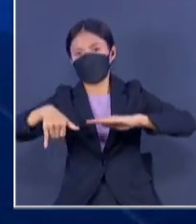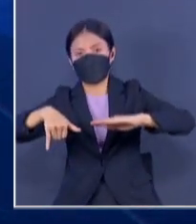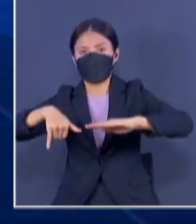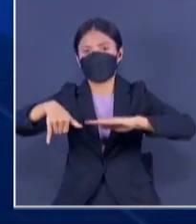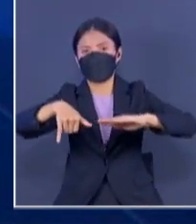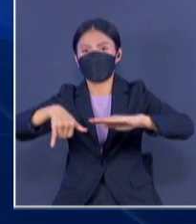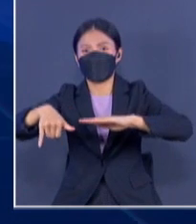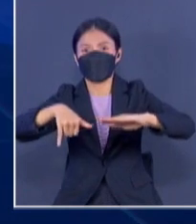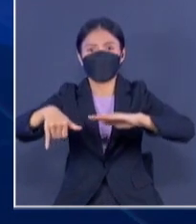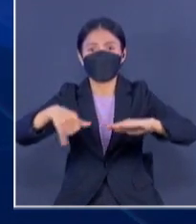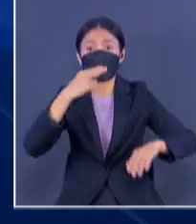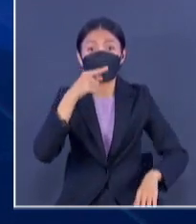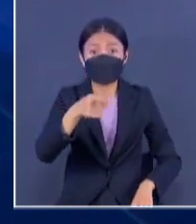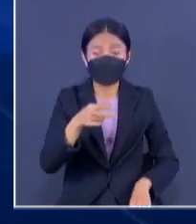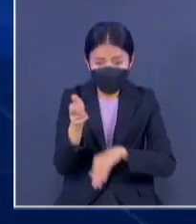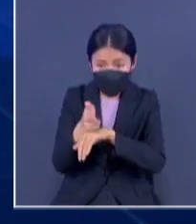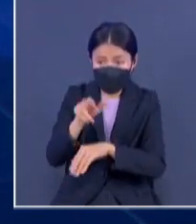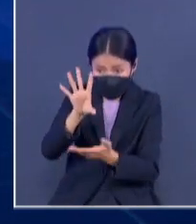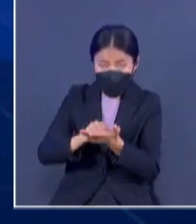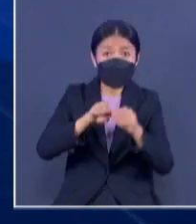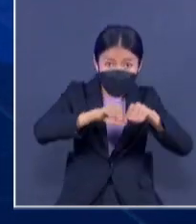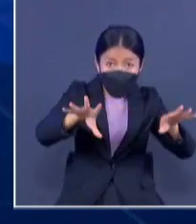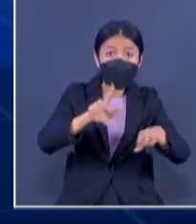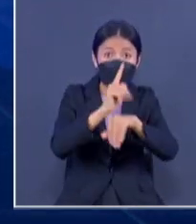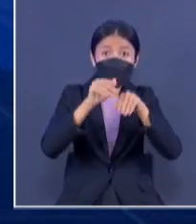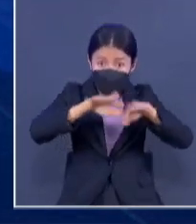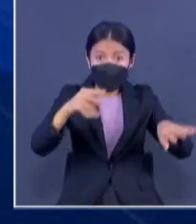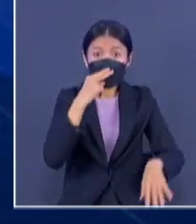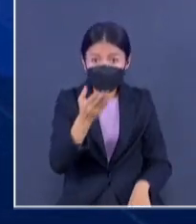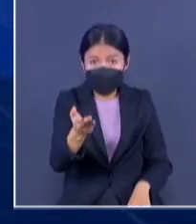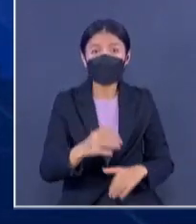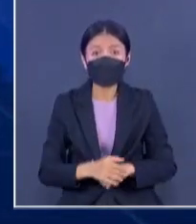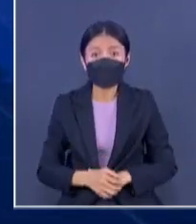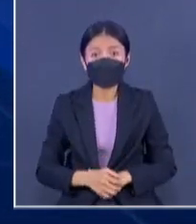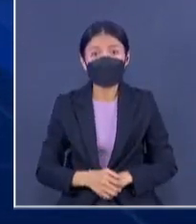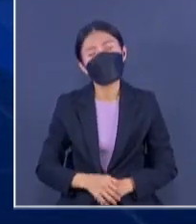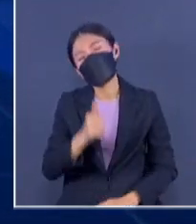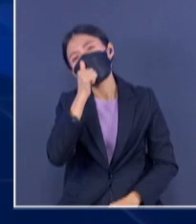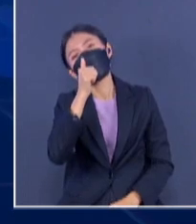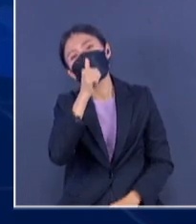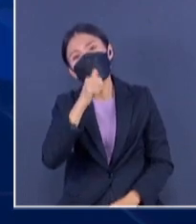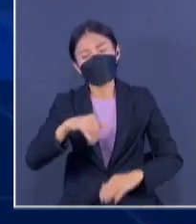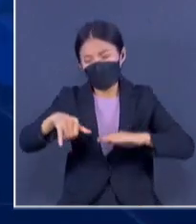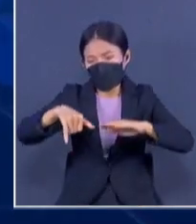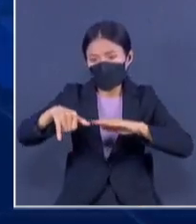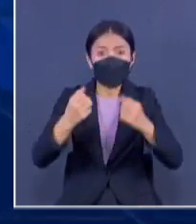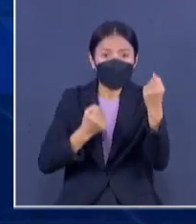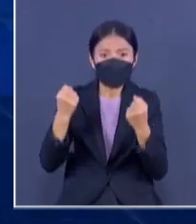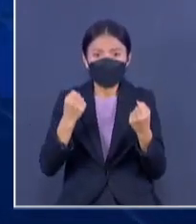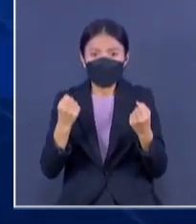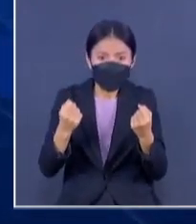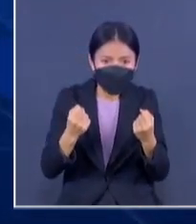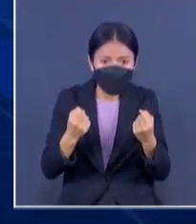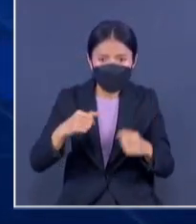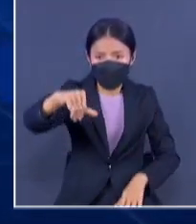ะคุณผู้ชมคลิปนี้ถูกแชร์ต่อกันในโลกออนไลน์ค่ะคุณผู้ชมแบบนี้เลยดักหน้ารถเลยค่ะแล้วรถเขาเห็นอ่ะก็ไม่กล้าชนใช่ไหม